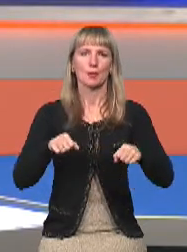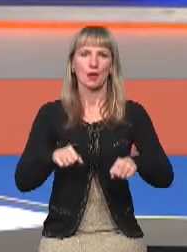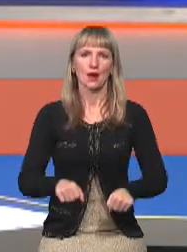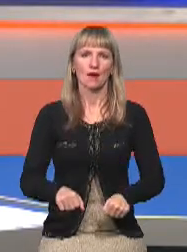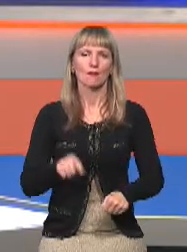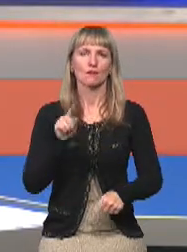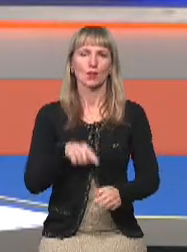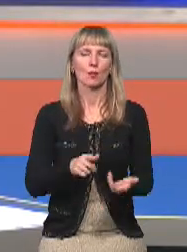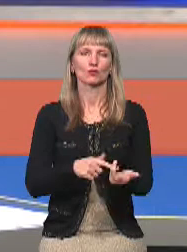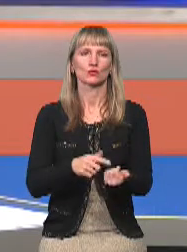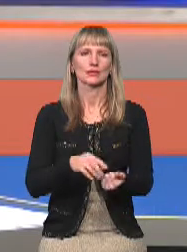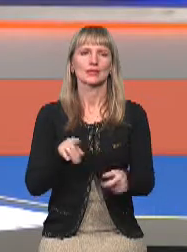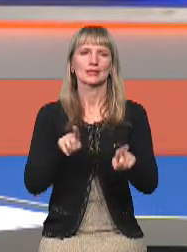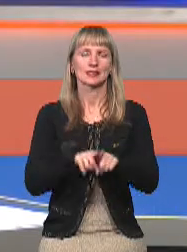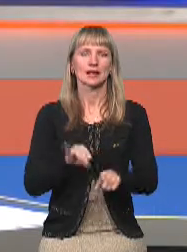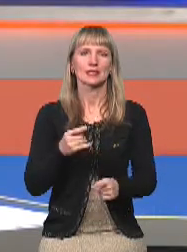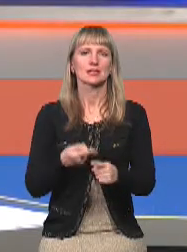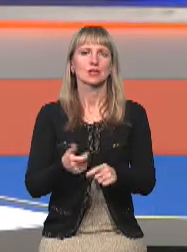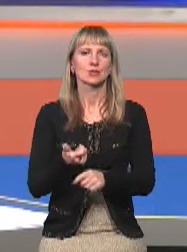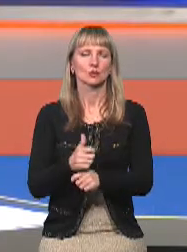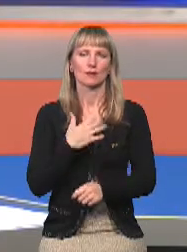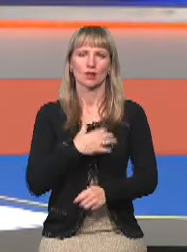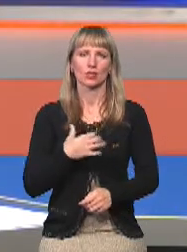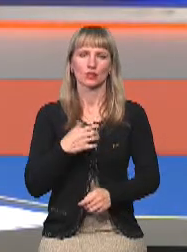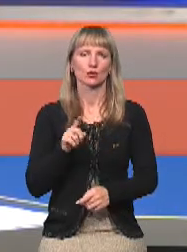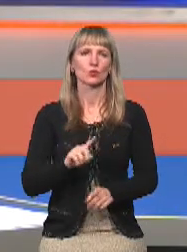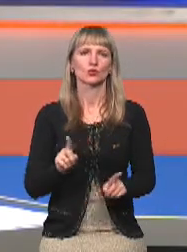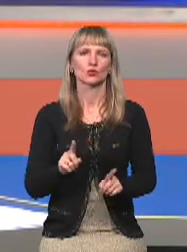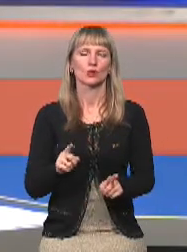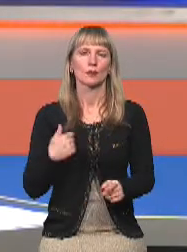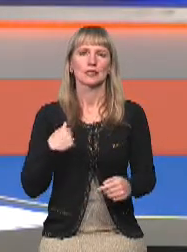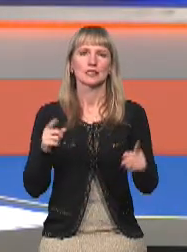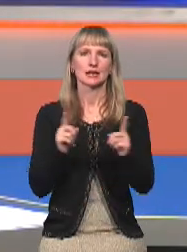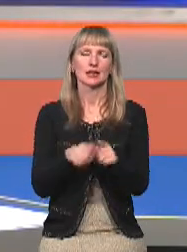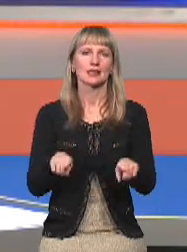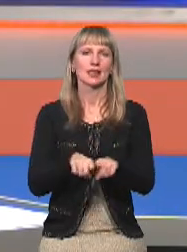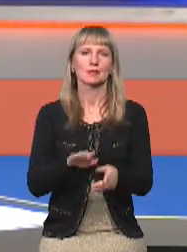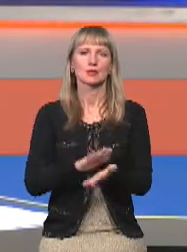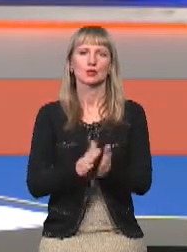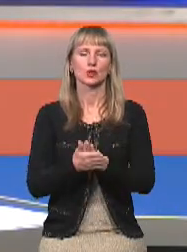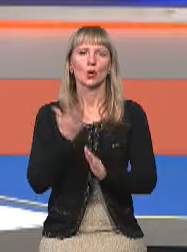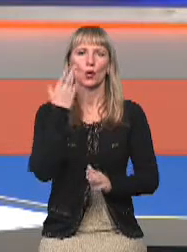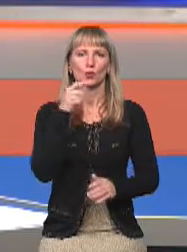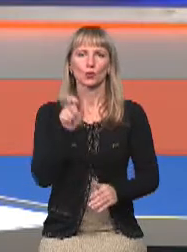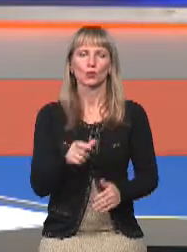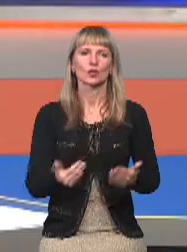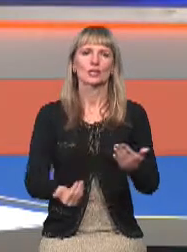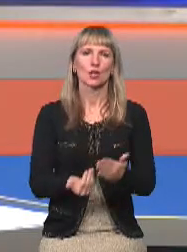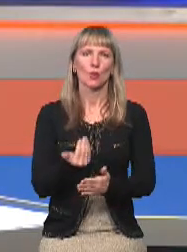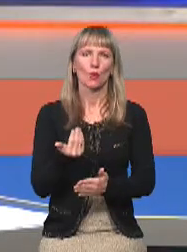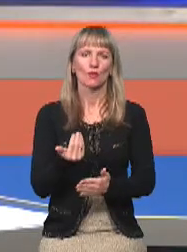тому числі. Так? І це дуже важливо, тому що ми стикаємося з такими ситуаціями, коли людина, знову ж